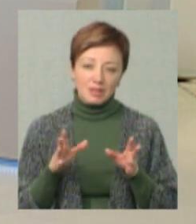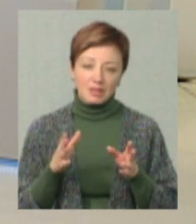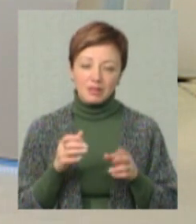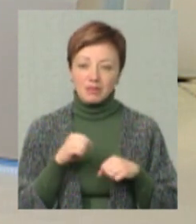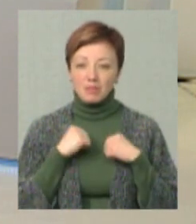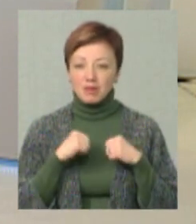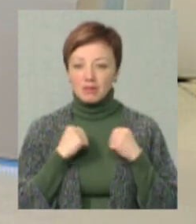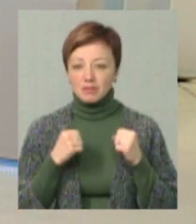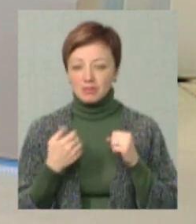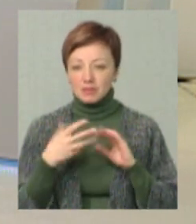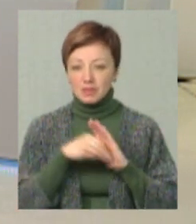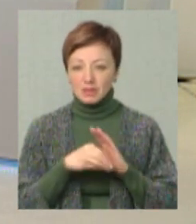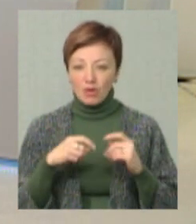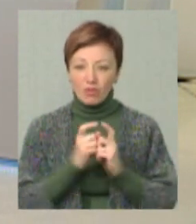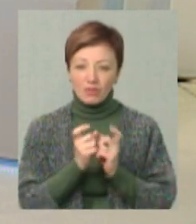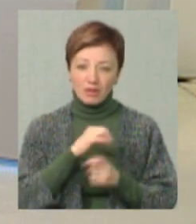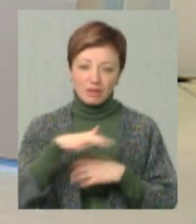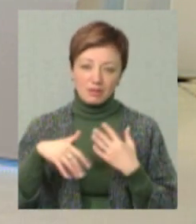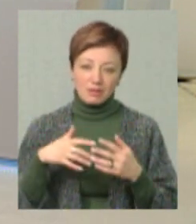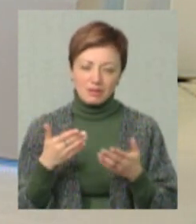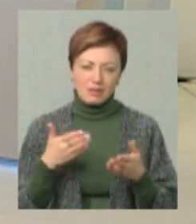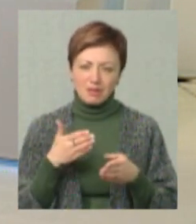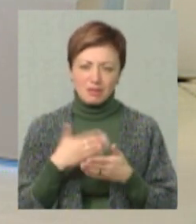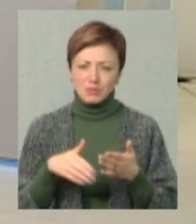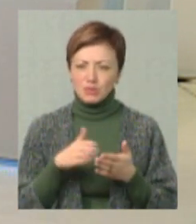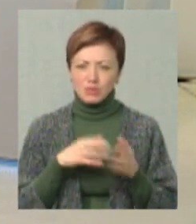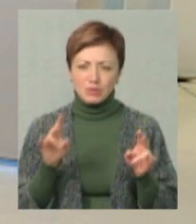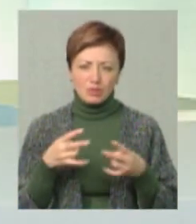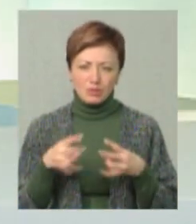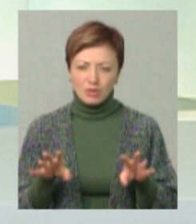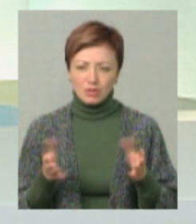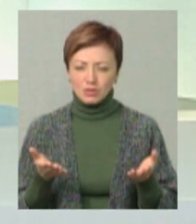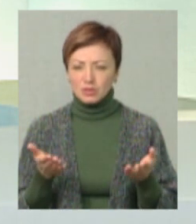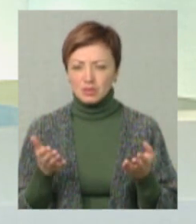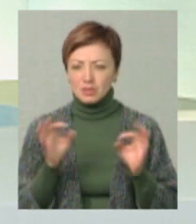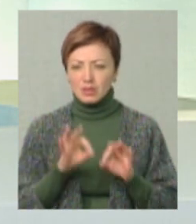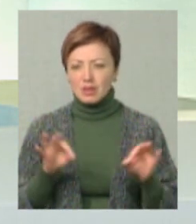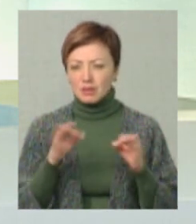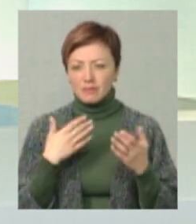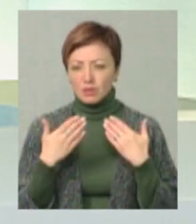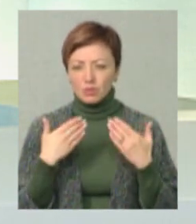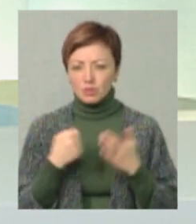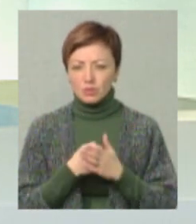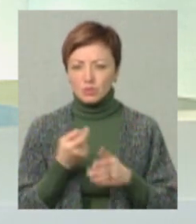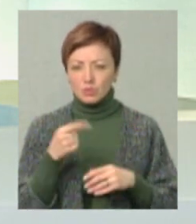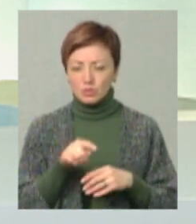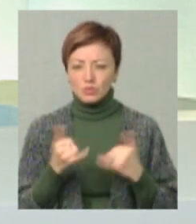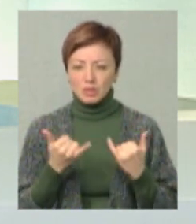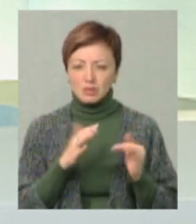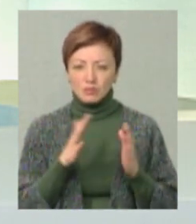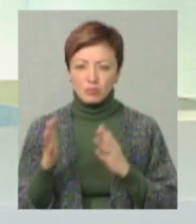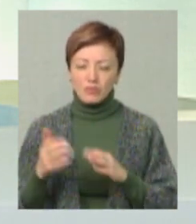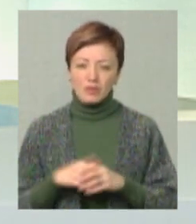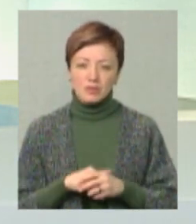і вже намагаються втягнути в свої якісь конфлікти, абсолютно які недоречні і ніяким чином не відносяться до того, що